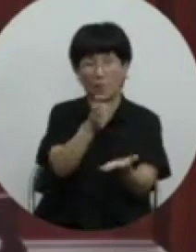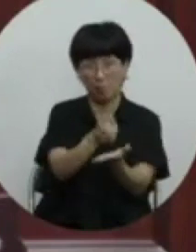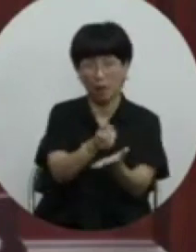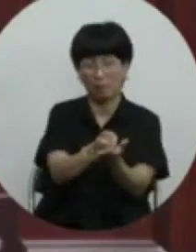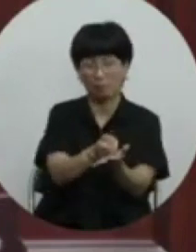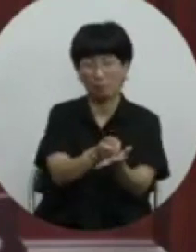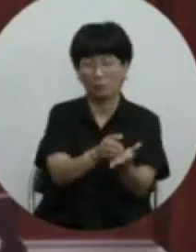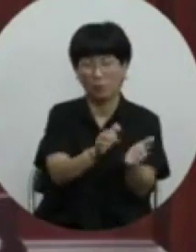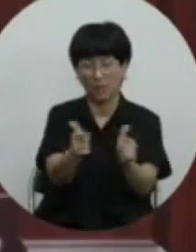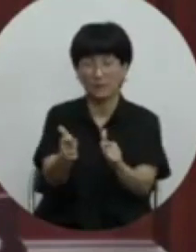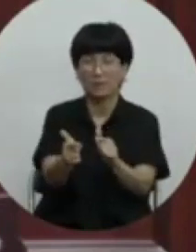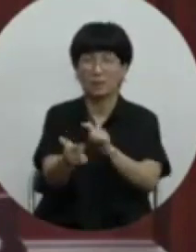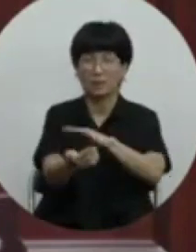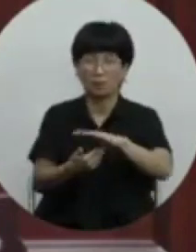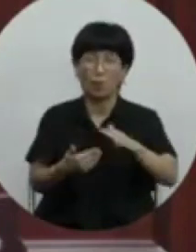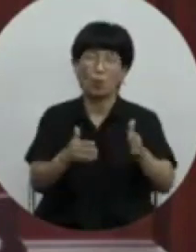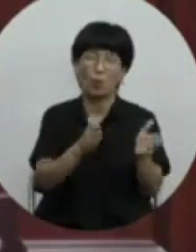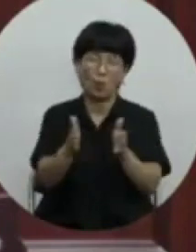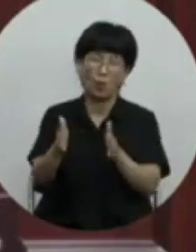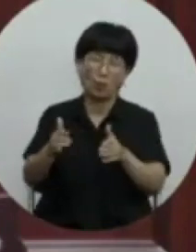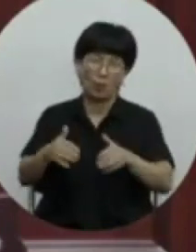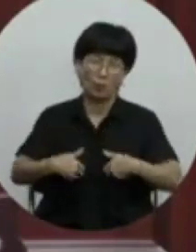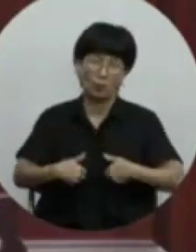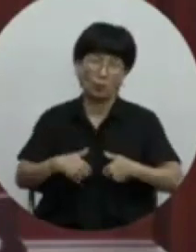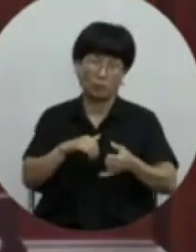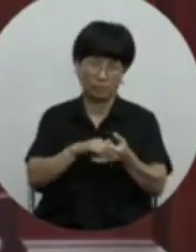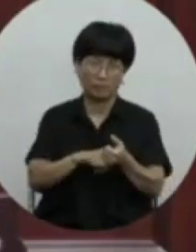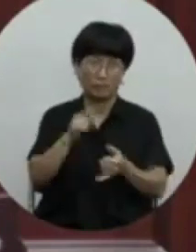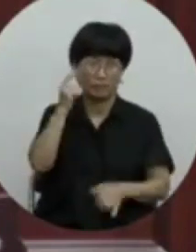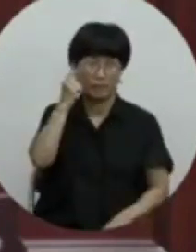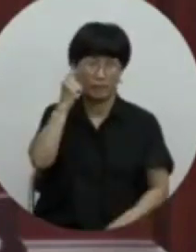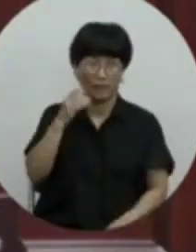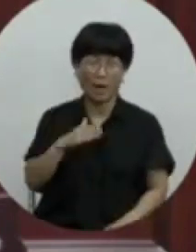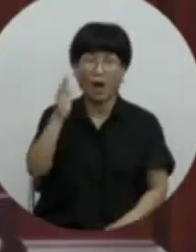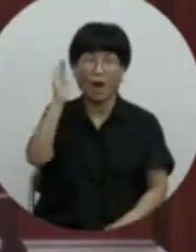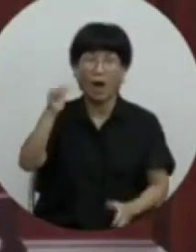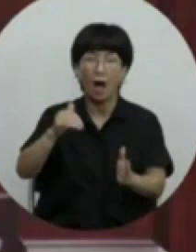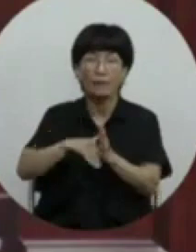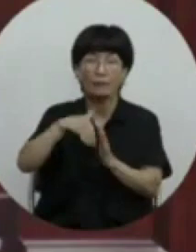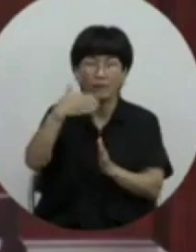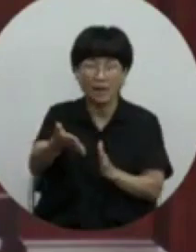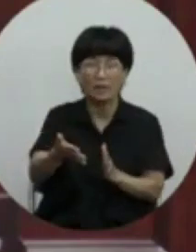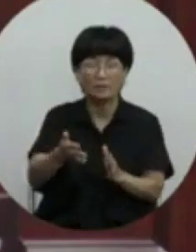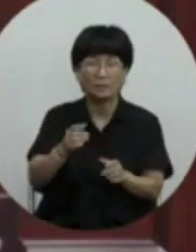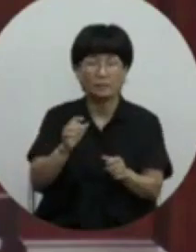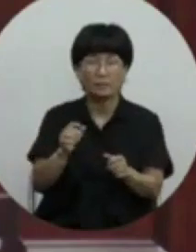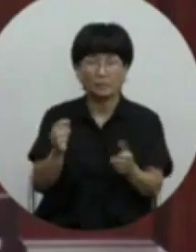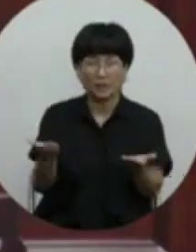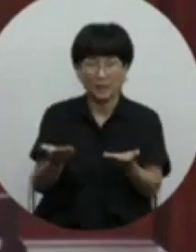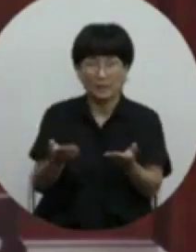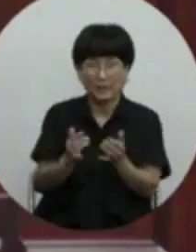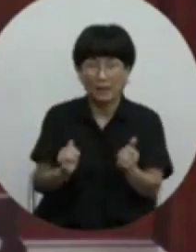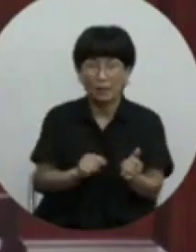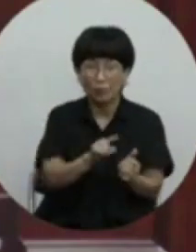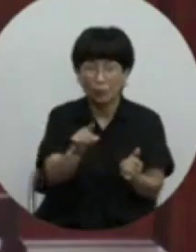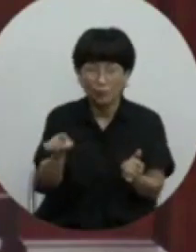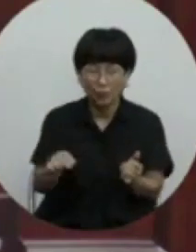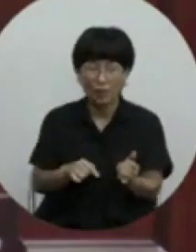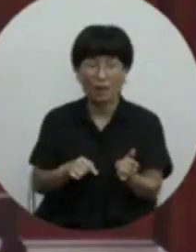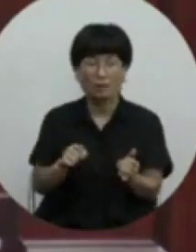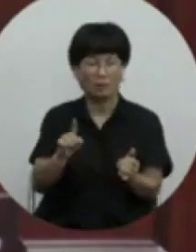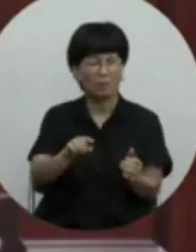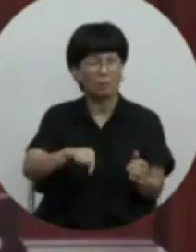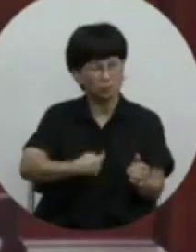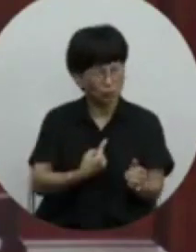충분히 준비되어야 한다는 것입니다. 본 의원은 자유발언 이후에도 여러 경로를 통해 공사 전환 자체를